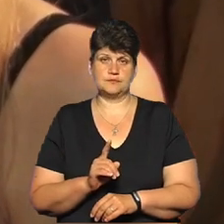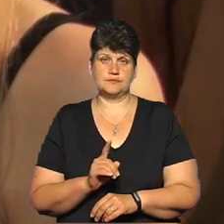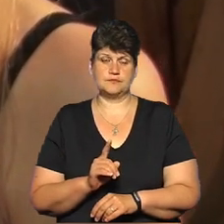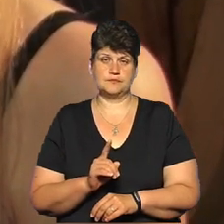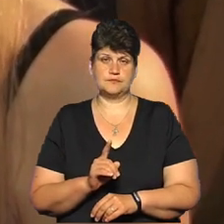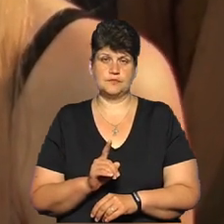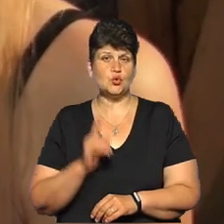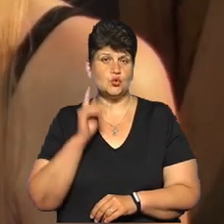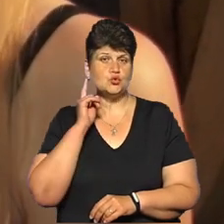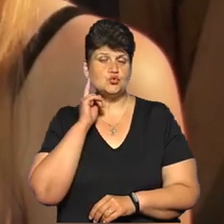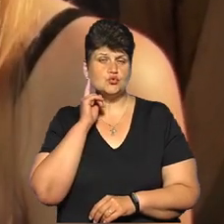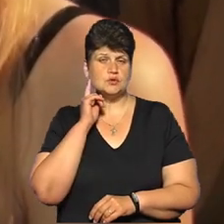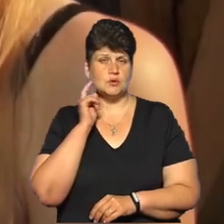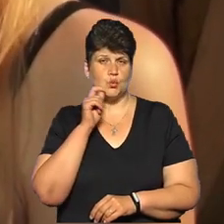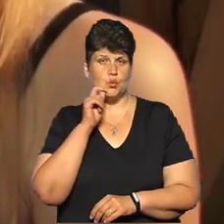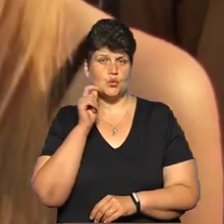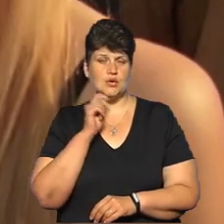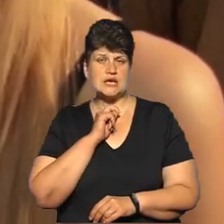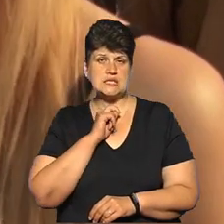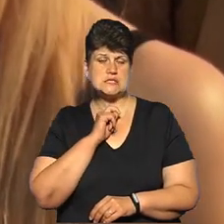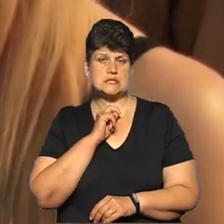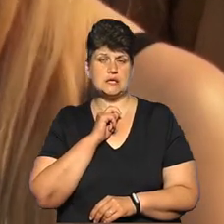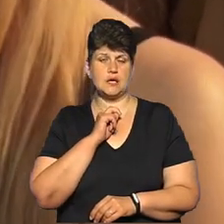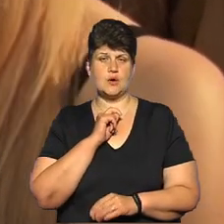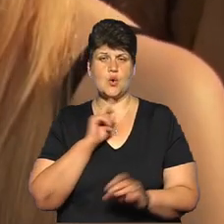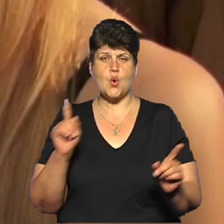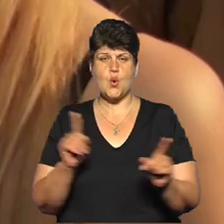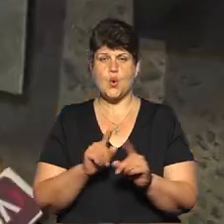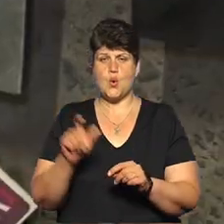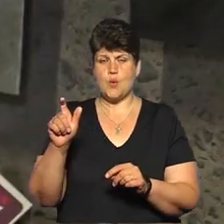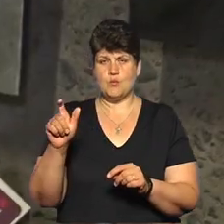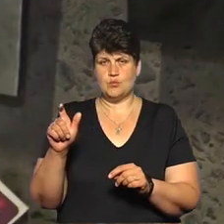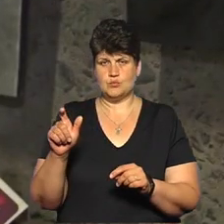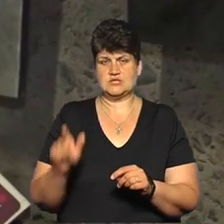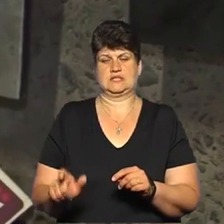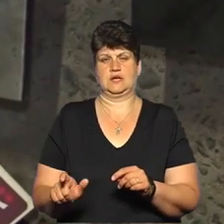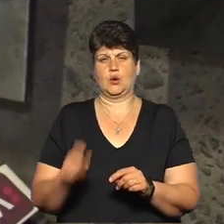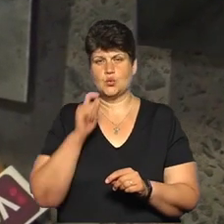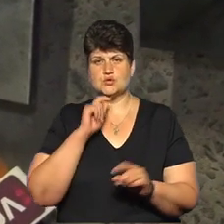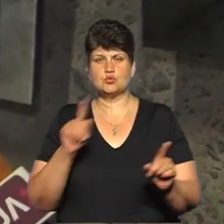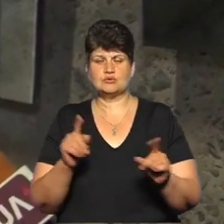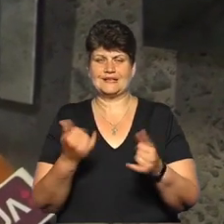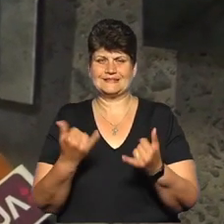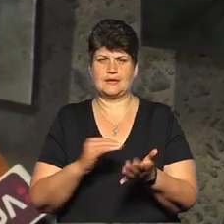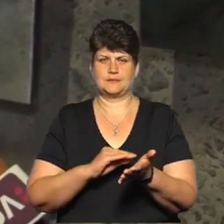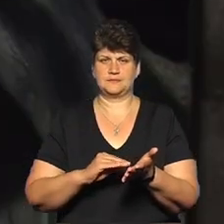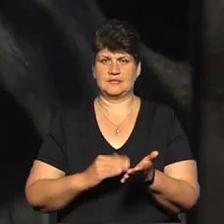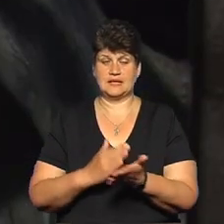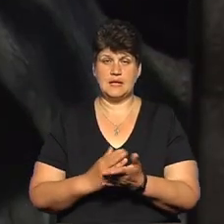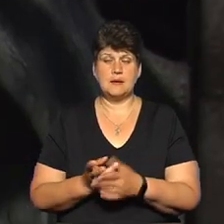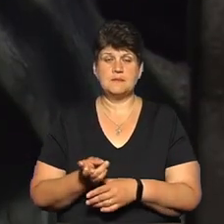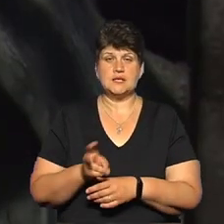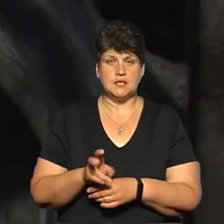чули українських композиторів, українську музику, яка пишеться от зараз. Послухати музику прийшла жителька Маріуполя